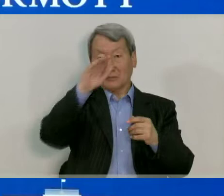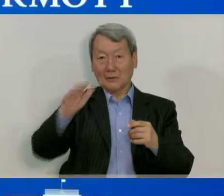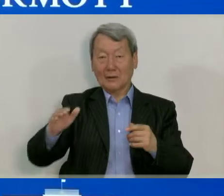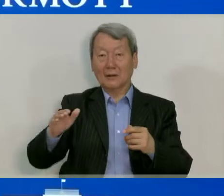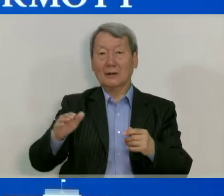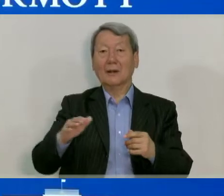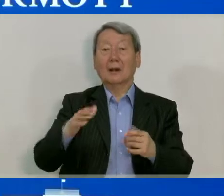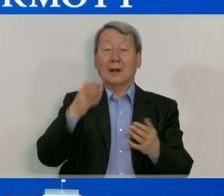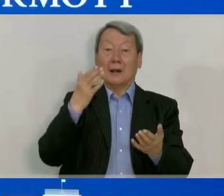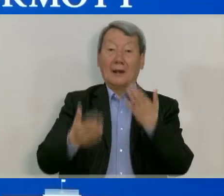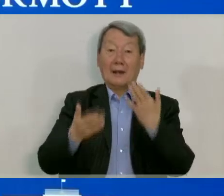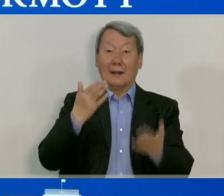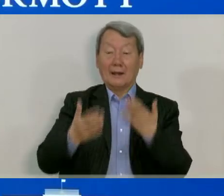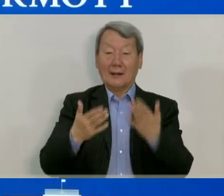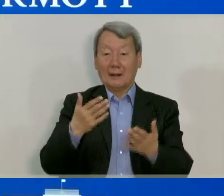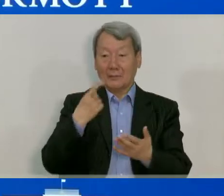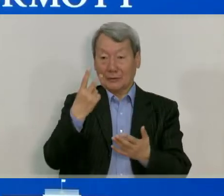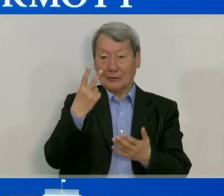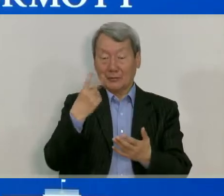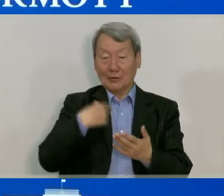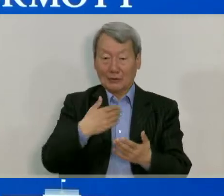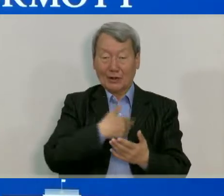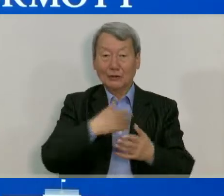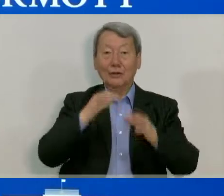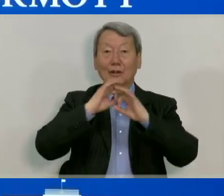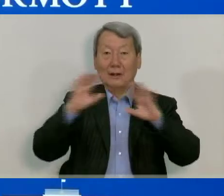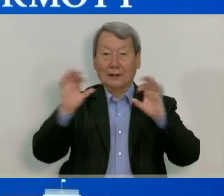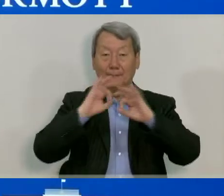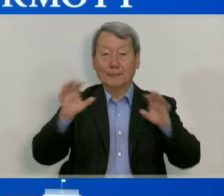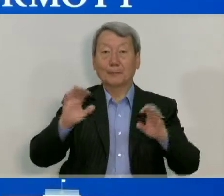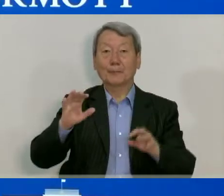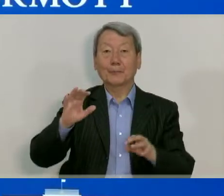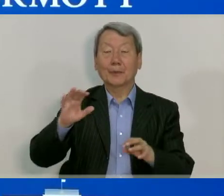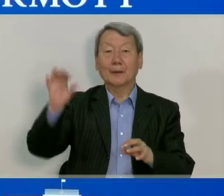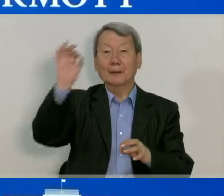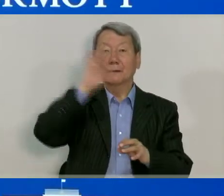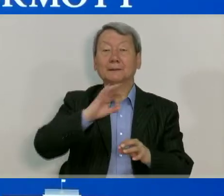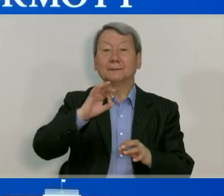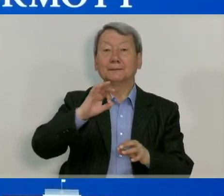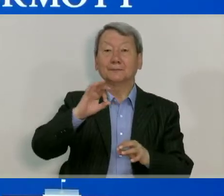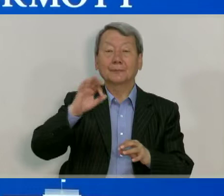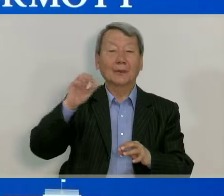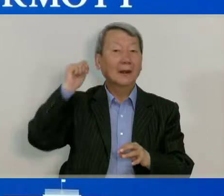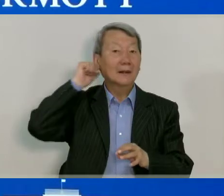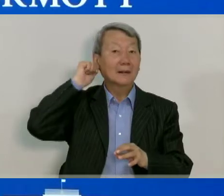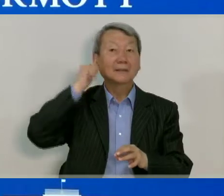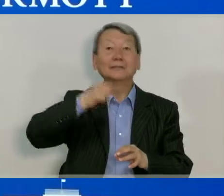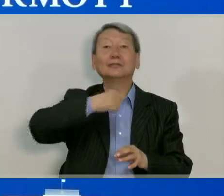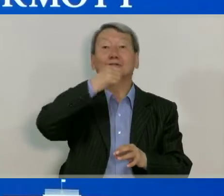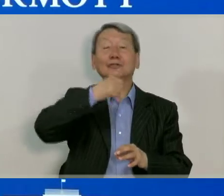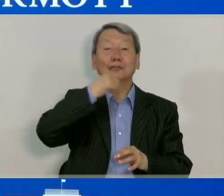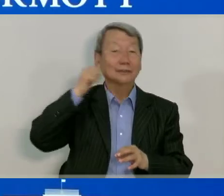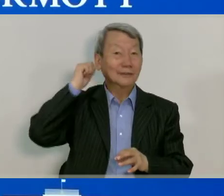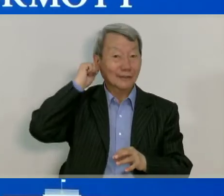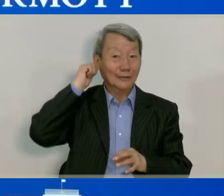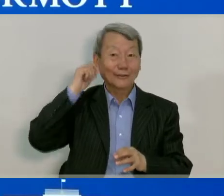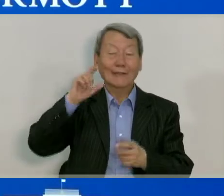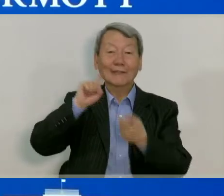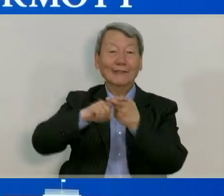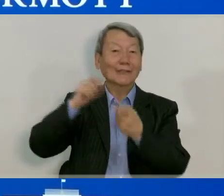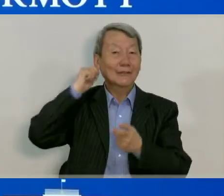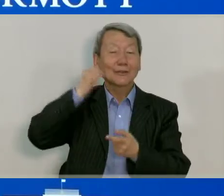Эгерде дагы бир эки цифрага токтоло кетсек, ушул жашты боюнча алып карасак, анализдеп көргөндө